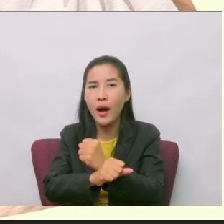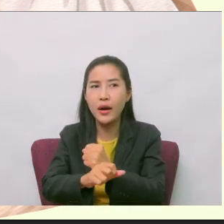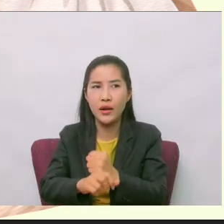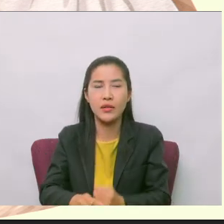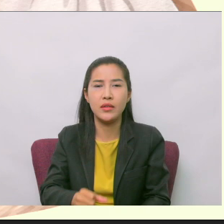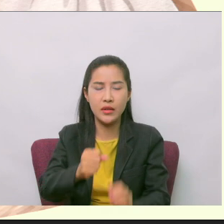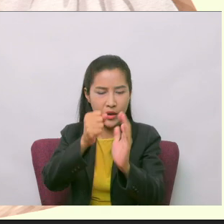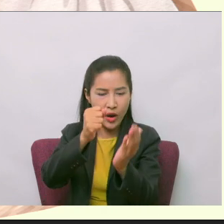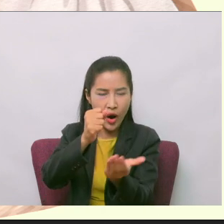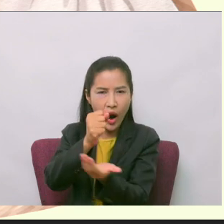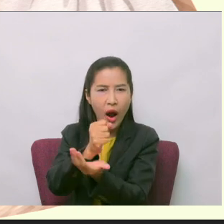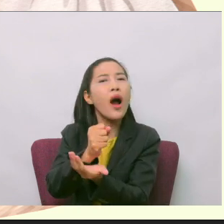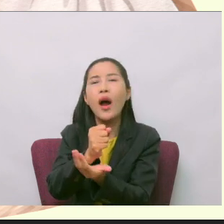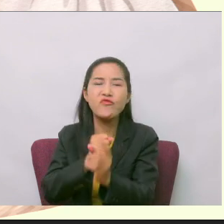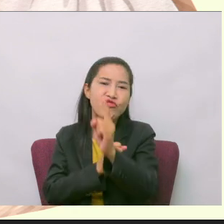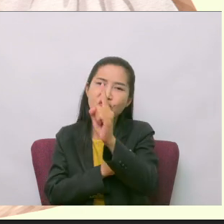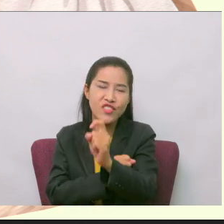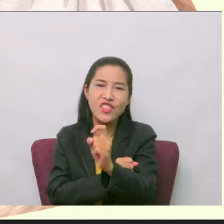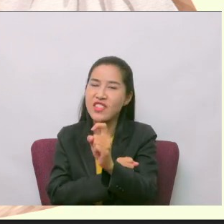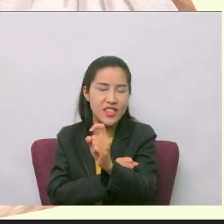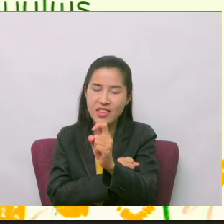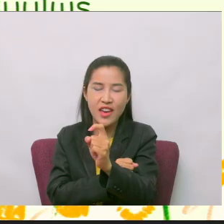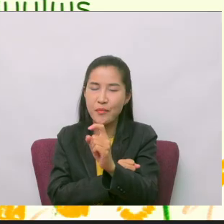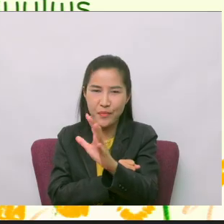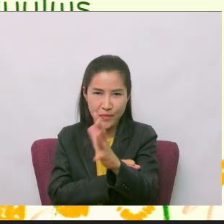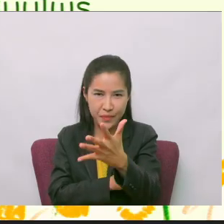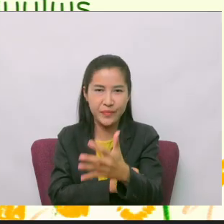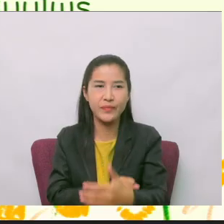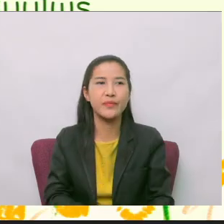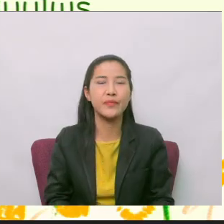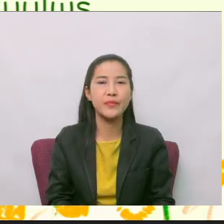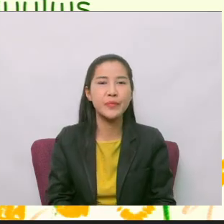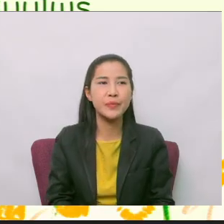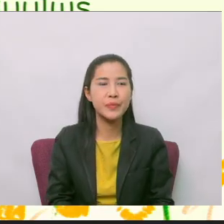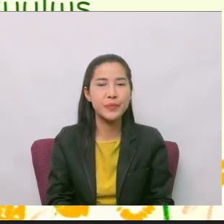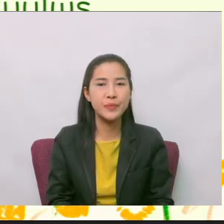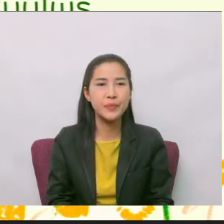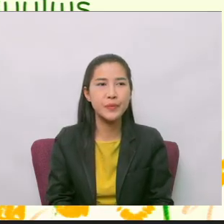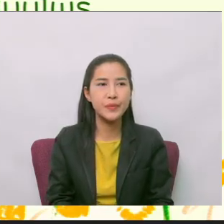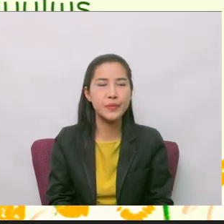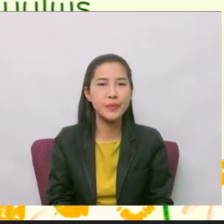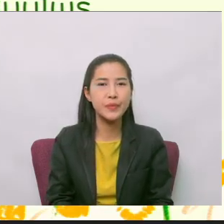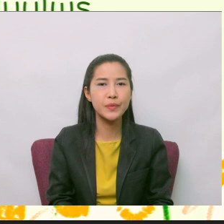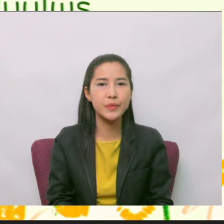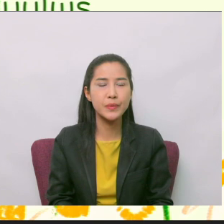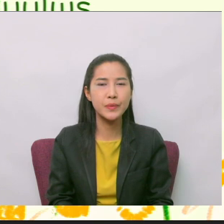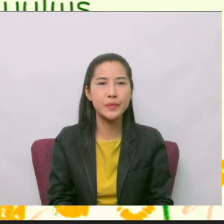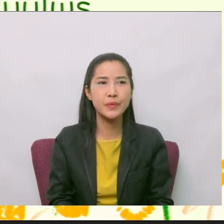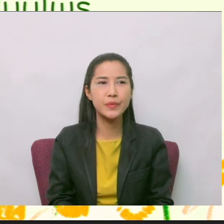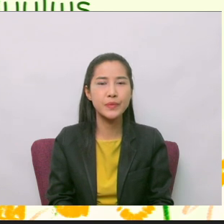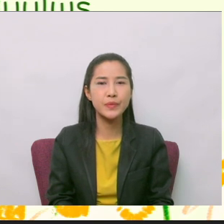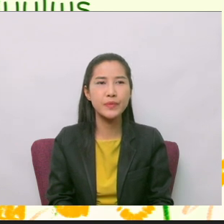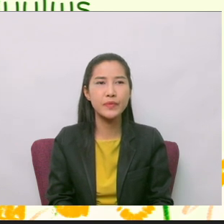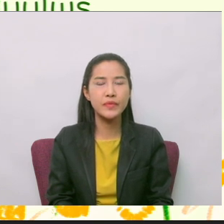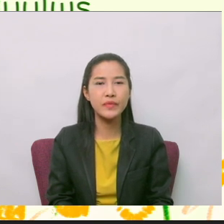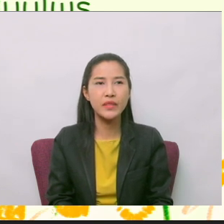การบูดของสมุนไพรได้นะคะค่ะต่อไปนะคะนะคะเมื่อสักครู่นี้น